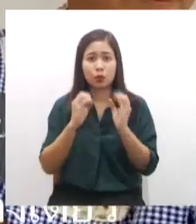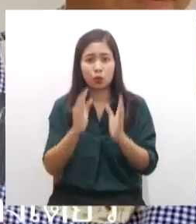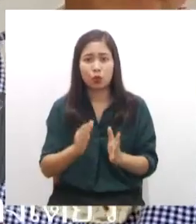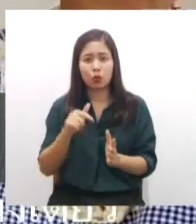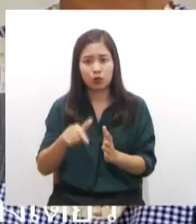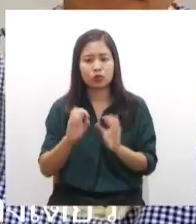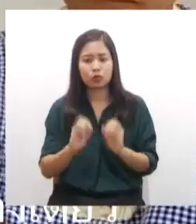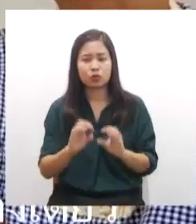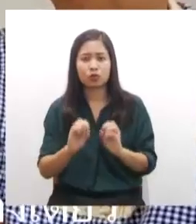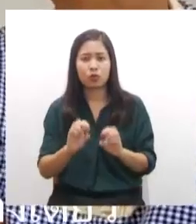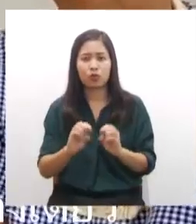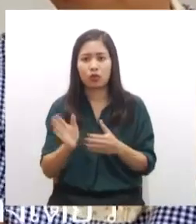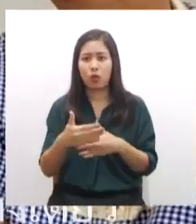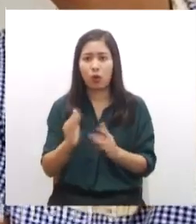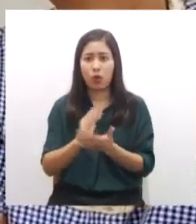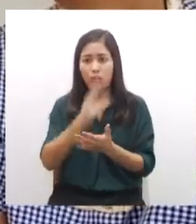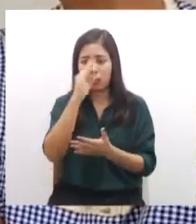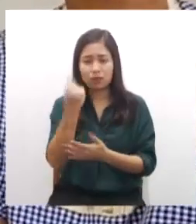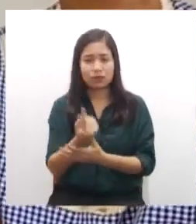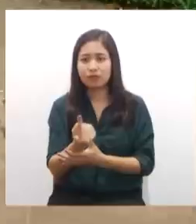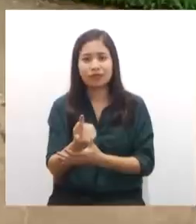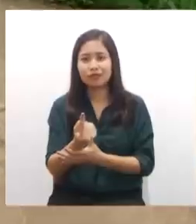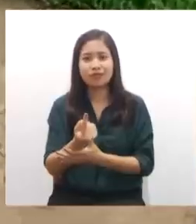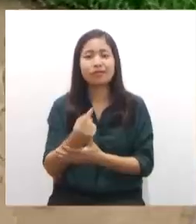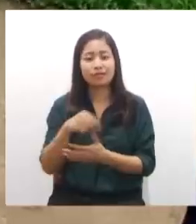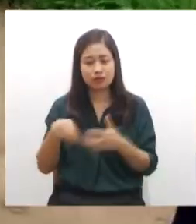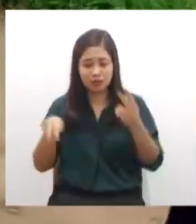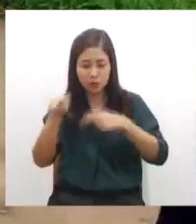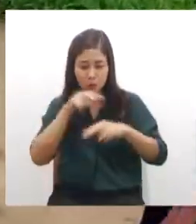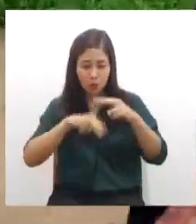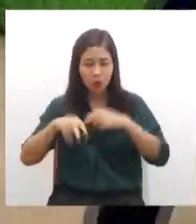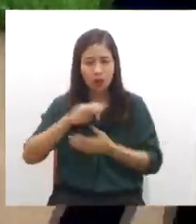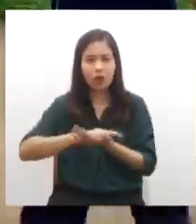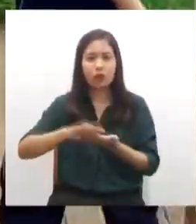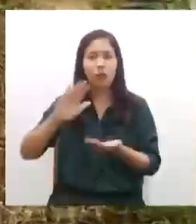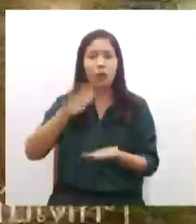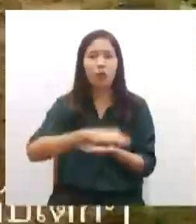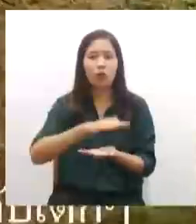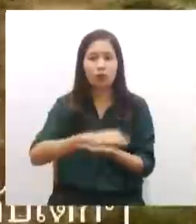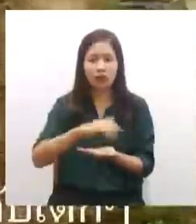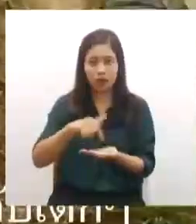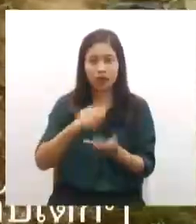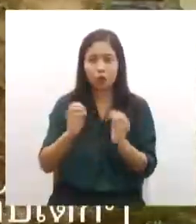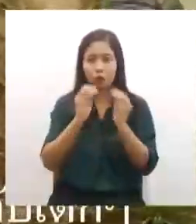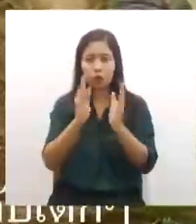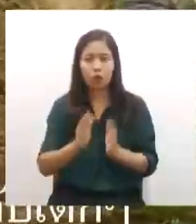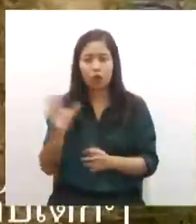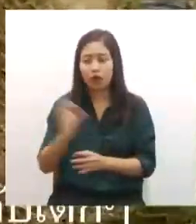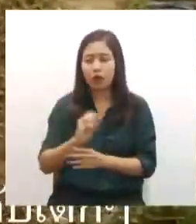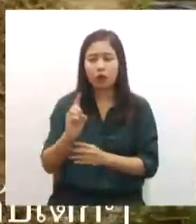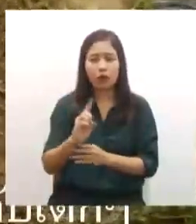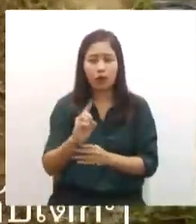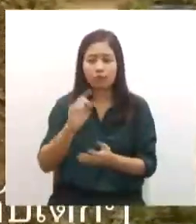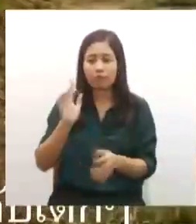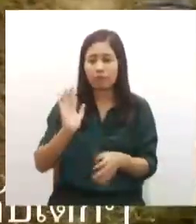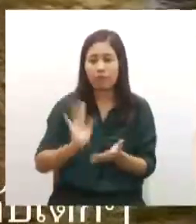ที่สอนอยู่แต่ในห้องเรียนเพียงแต่อย่างเดียวคุณครูยังดูแลความเรียบร้อยของโรงเรียนและคุณครูก็ยังนำหลักปรัชญาเศรษ